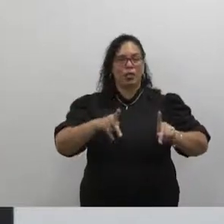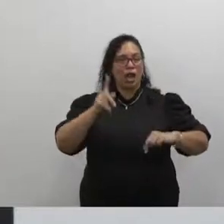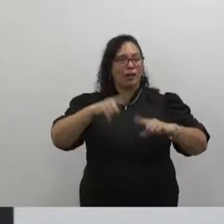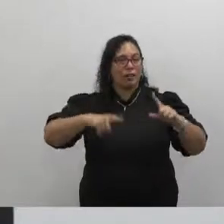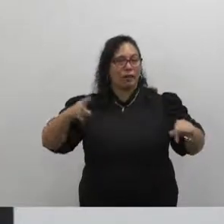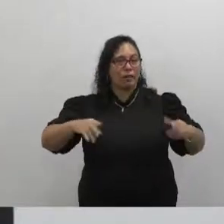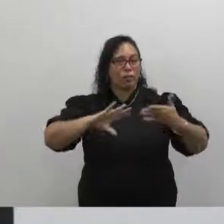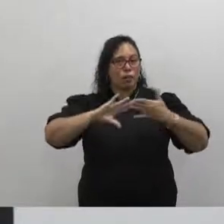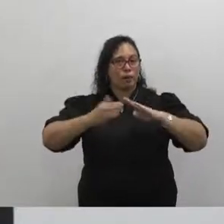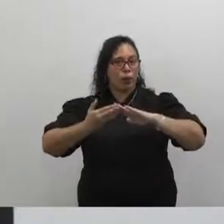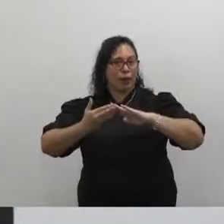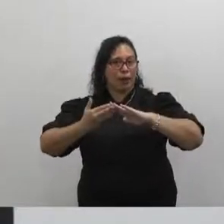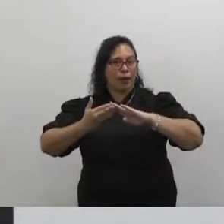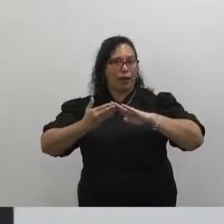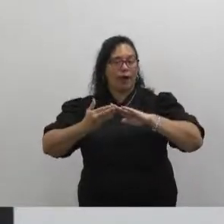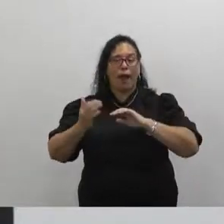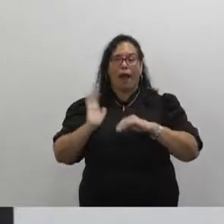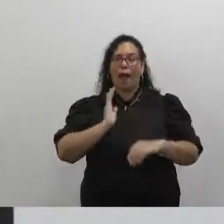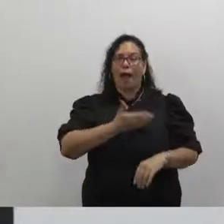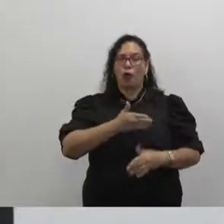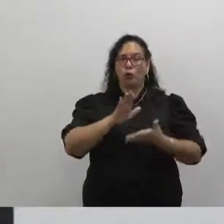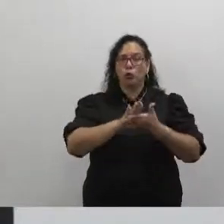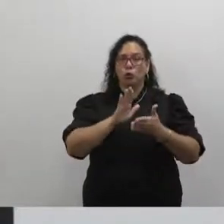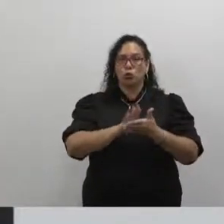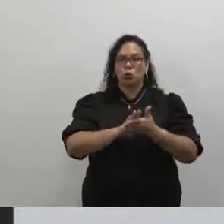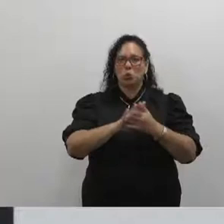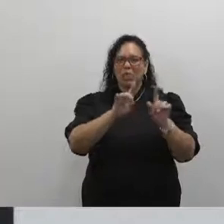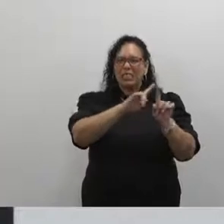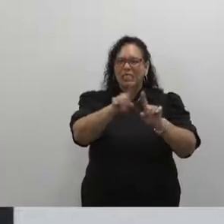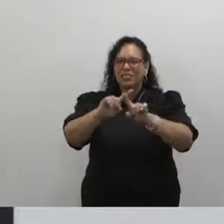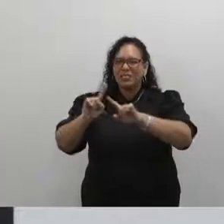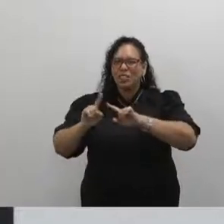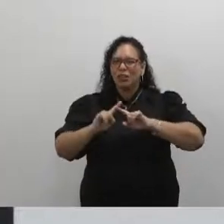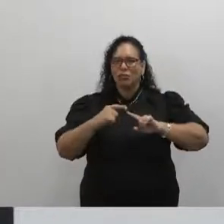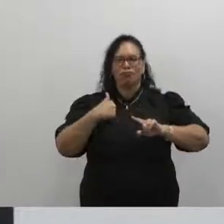ấy krom sơ mà nè trời ca cả lãnh bà nâng khó khó bì khí nè